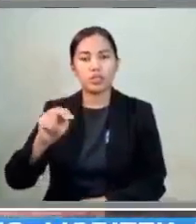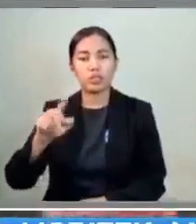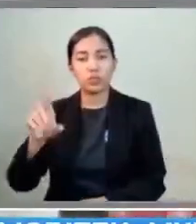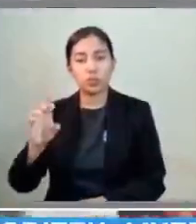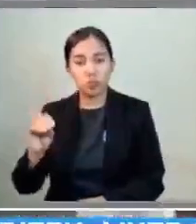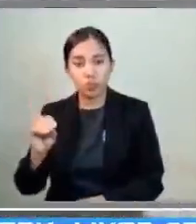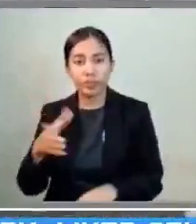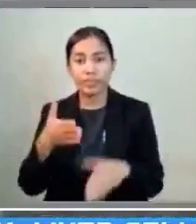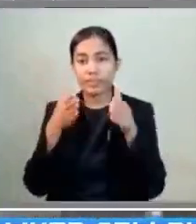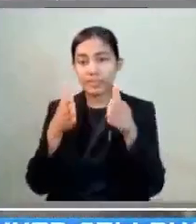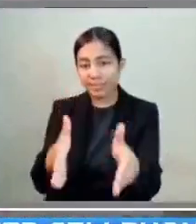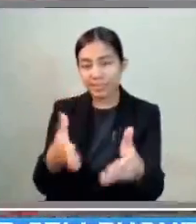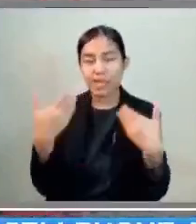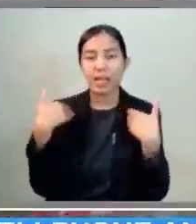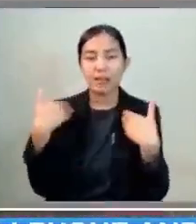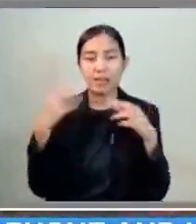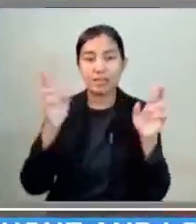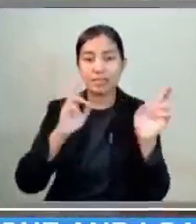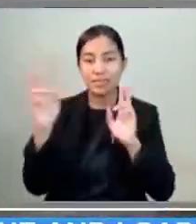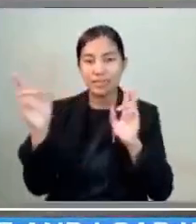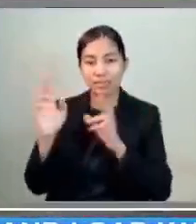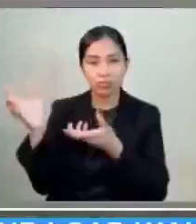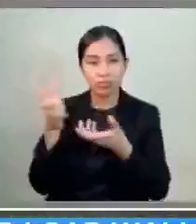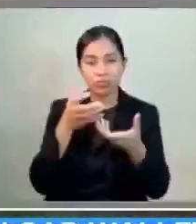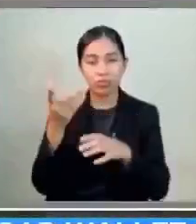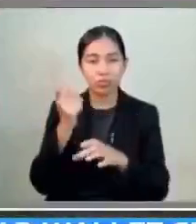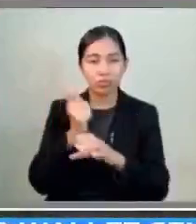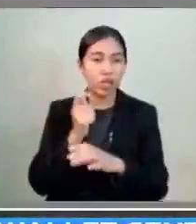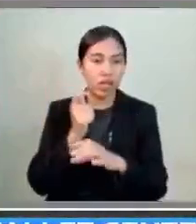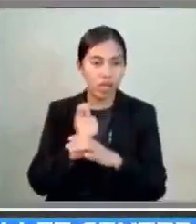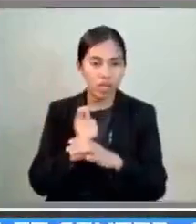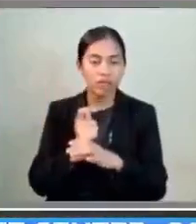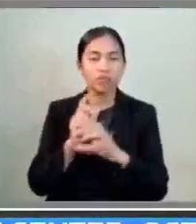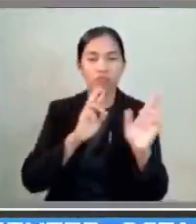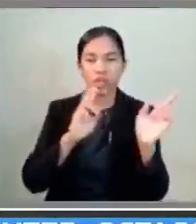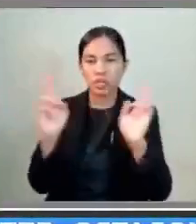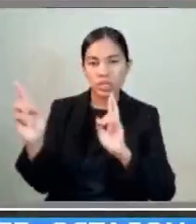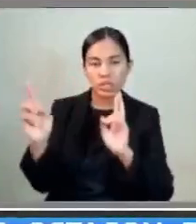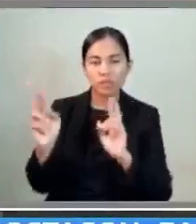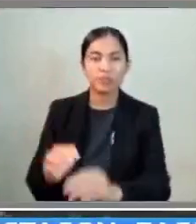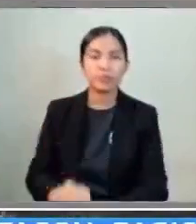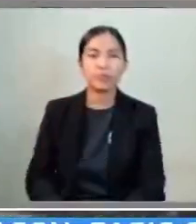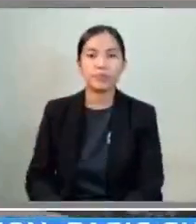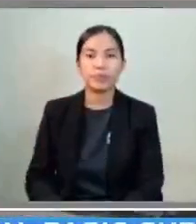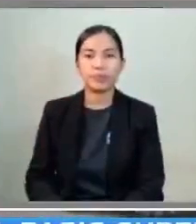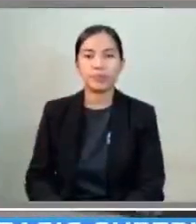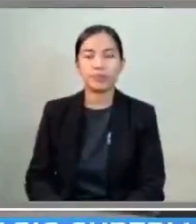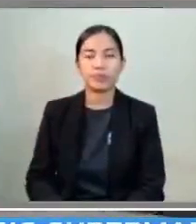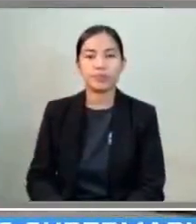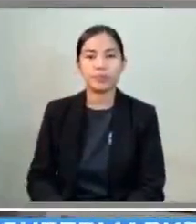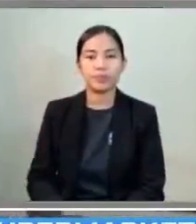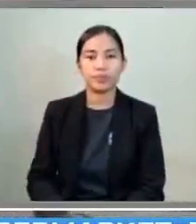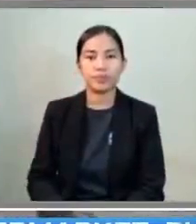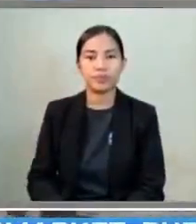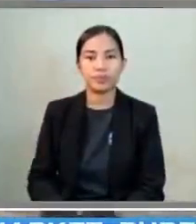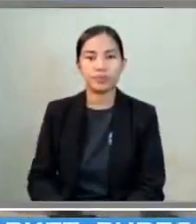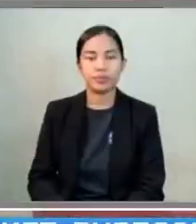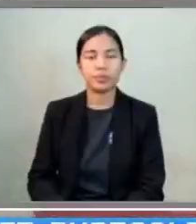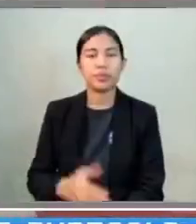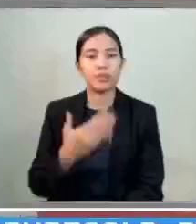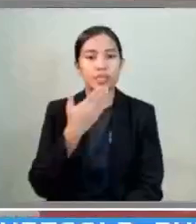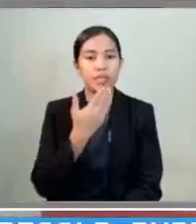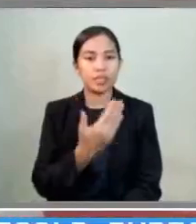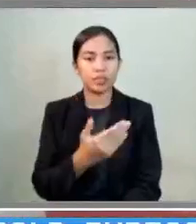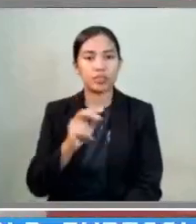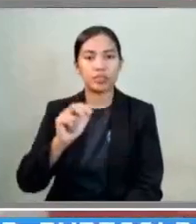ng bumbero sa Plaza San Lorenzo Ruiz. Kasi? Maraming salamat, Tina Panganiban Perez.